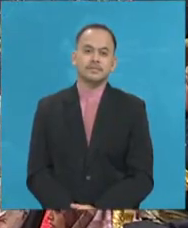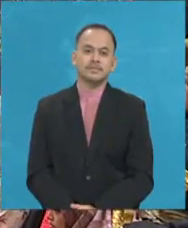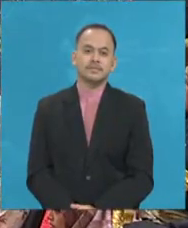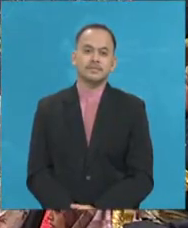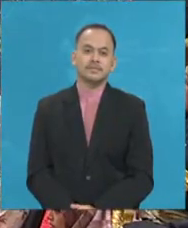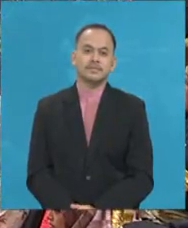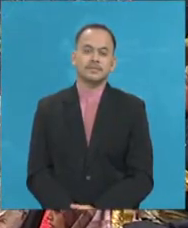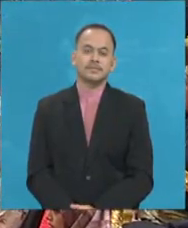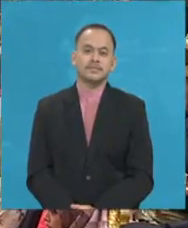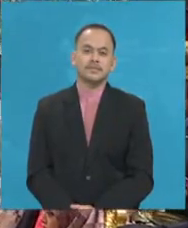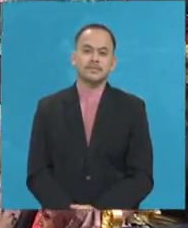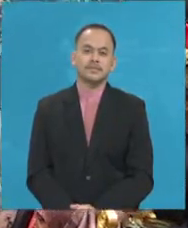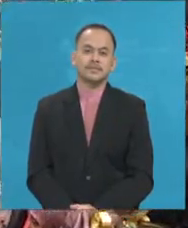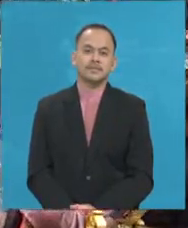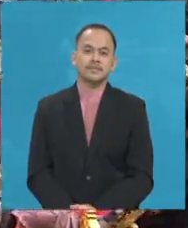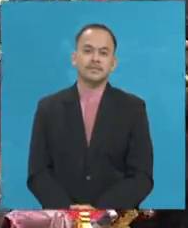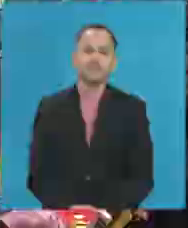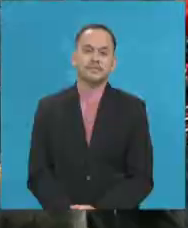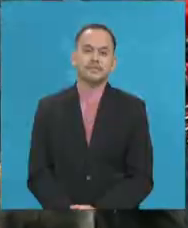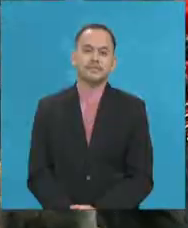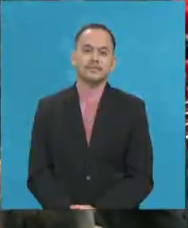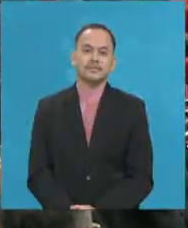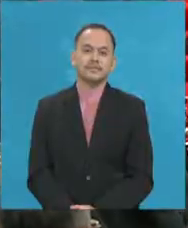jual nyanyian